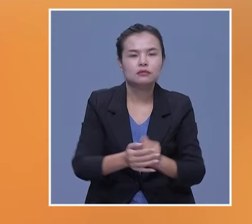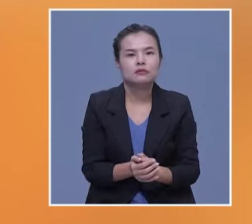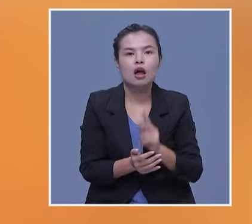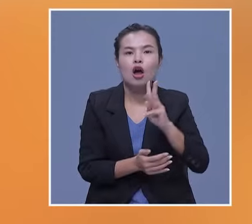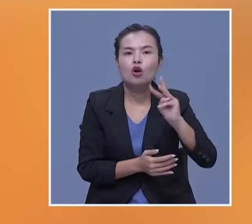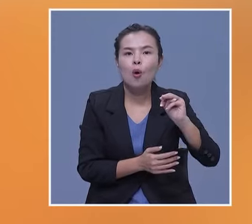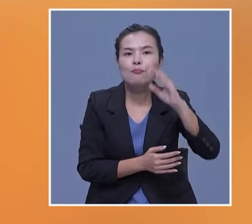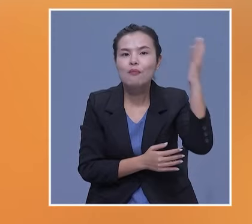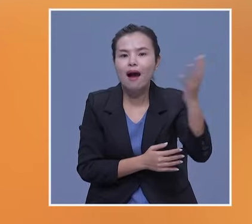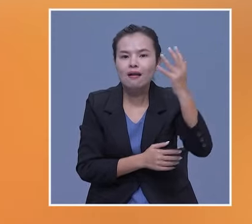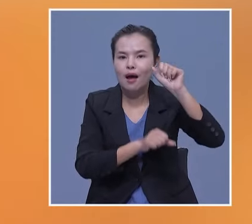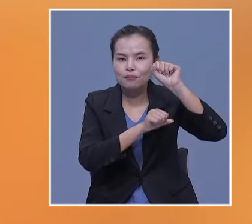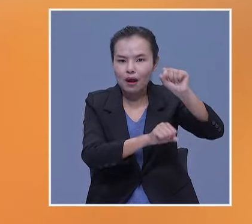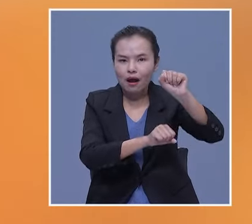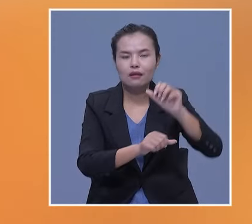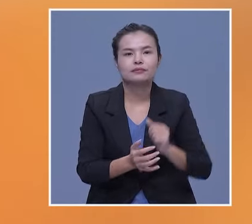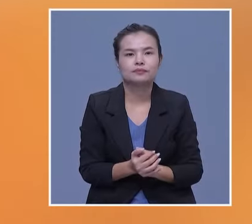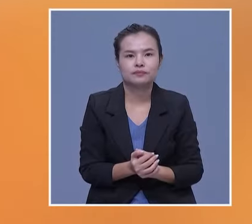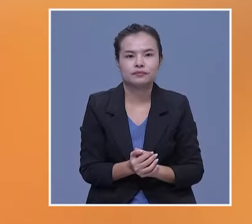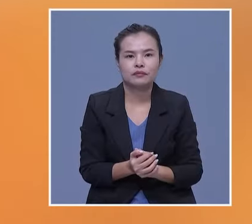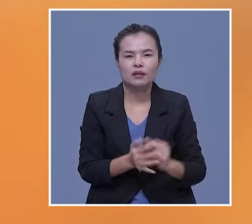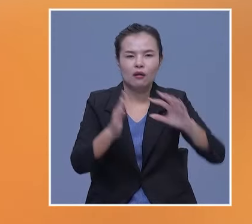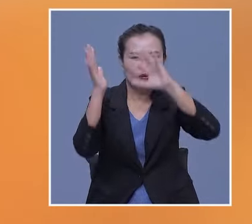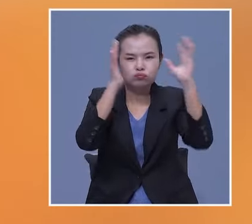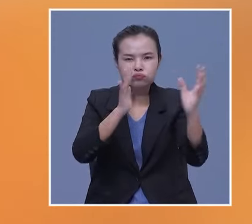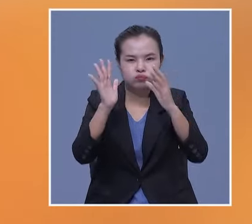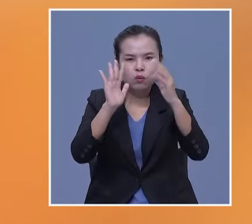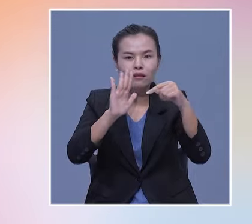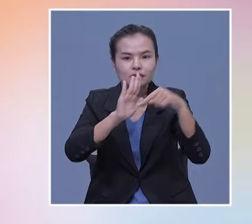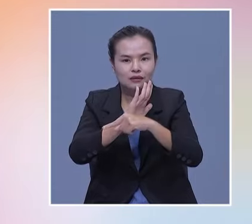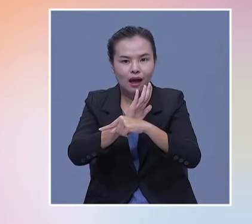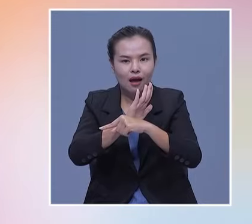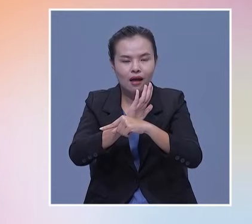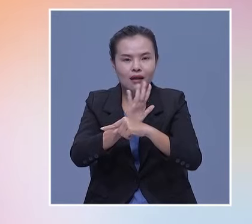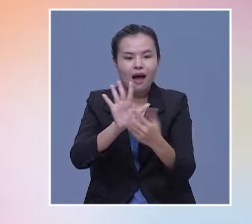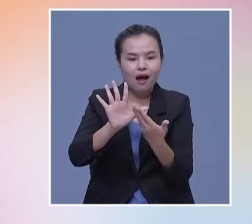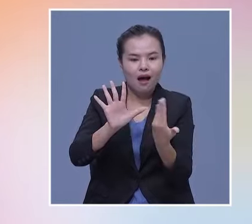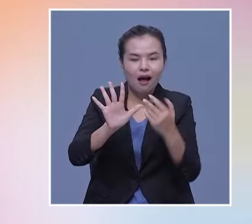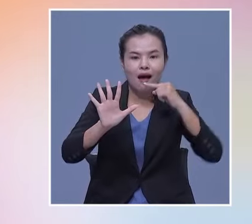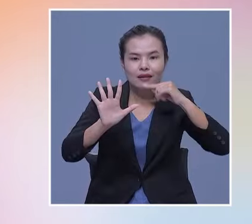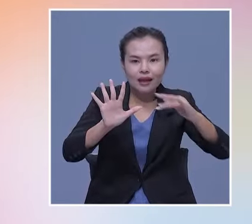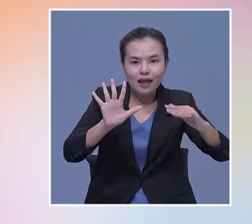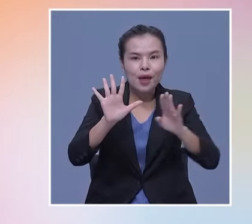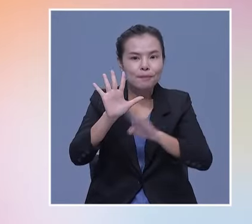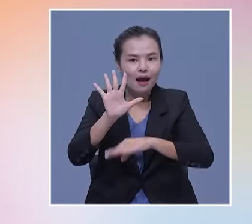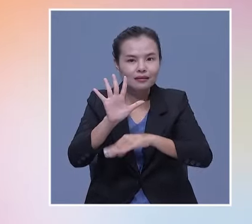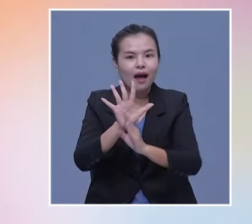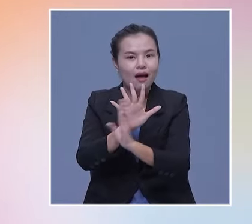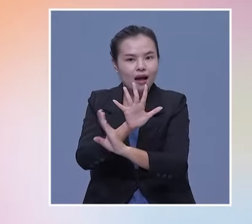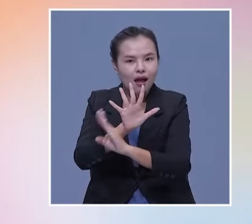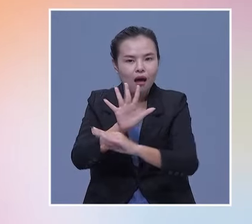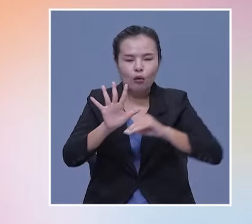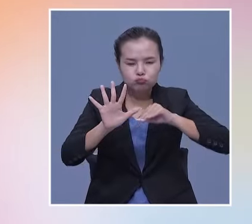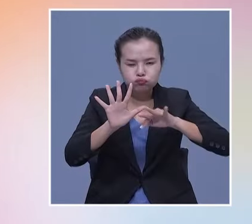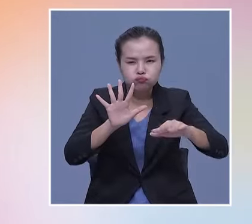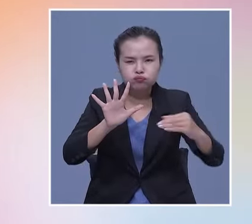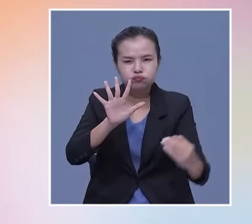อุตุนะครับพยากรณ์อากาศนะครับบอกว่ามรสุมตะวันตกเฉียงใต้พัดปกคลุมทะเลอันดามันภาคใต้และเอ่าไทยในขณะ